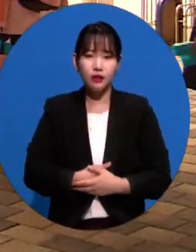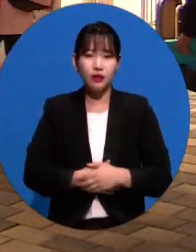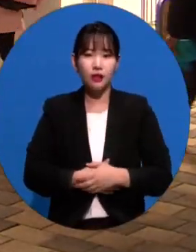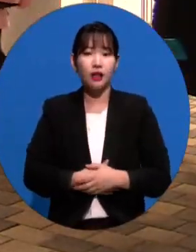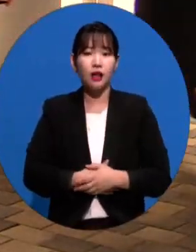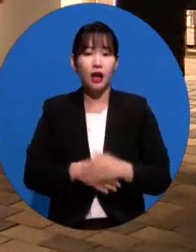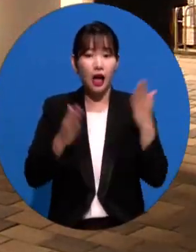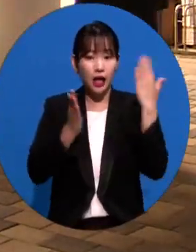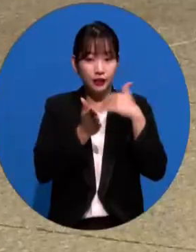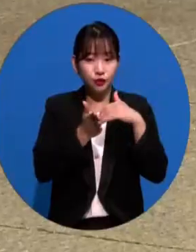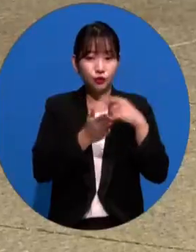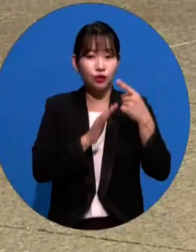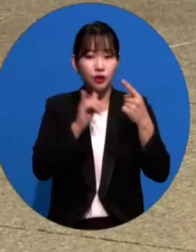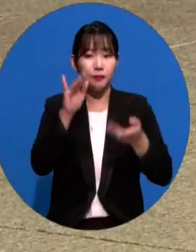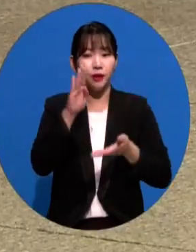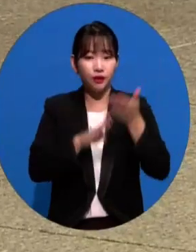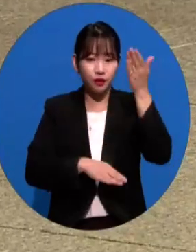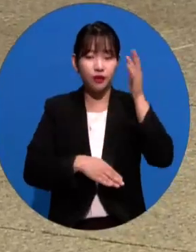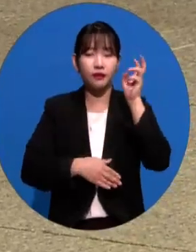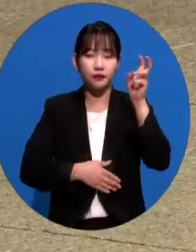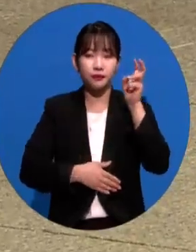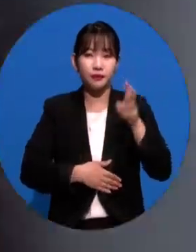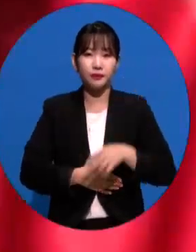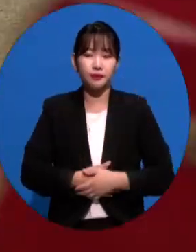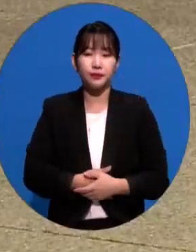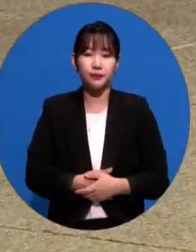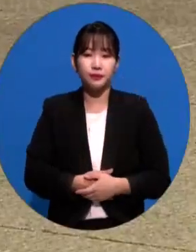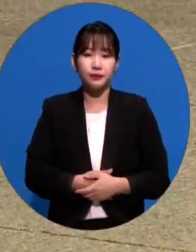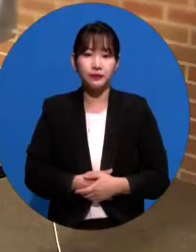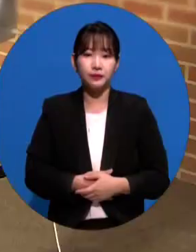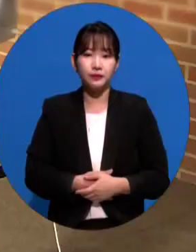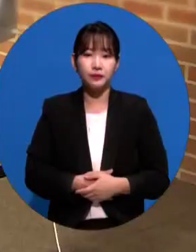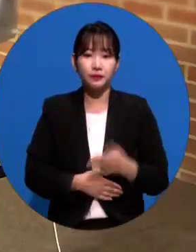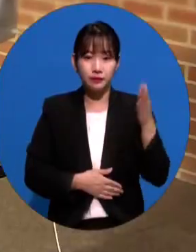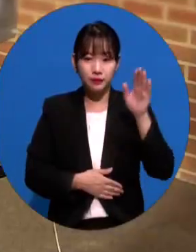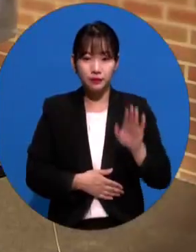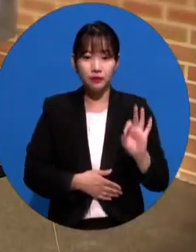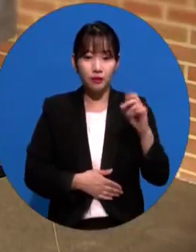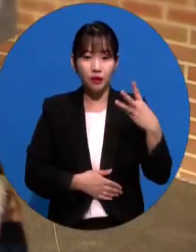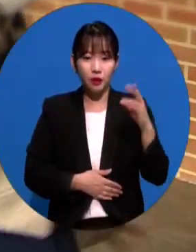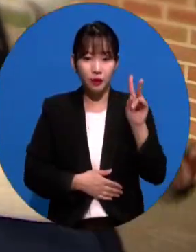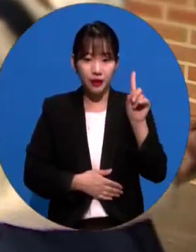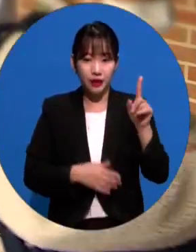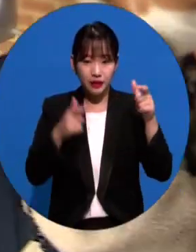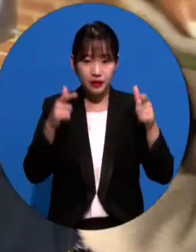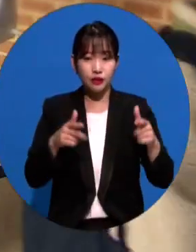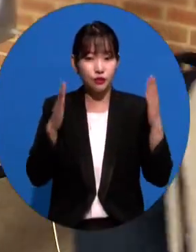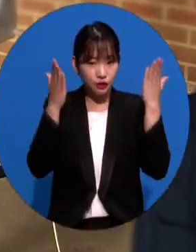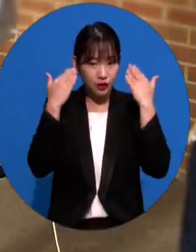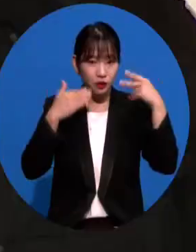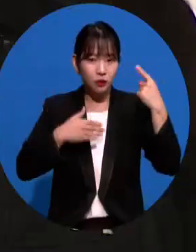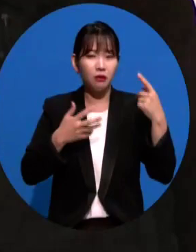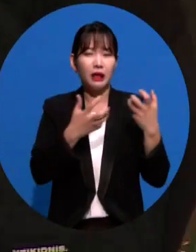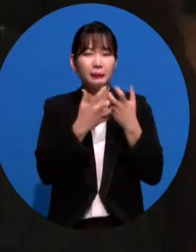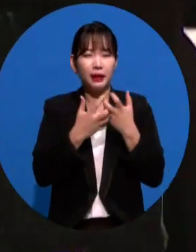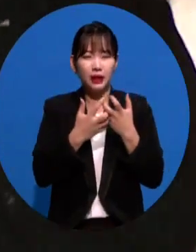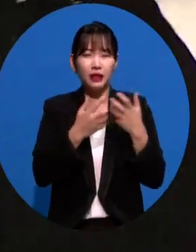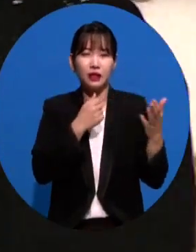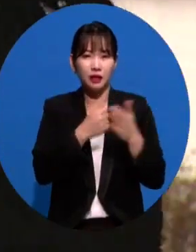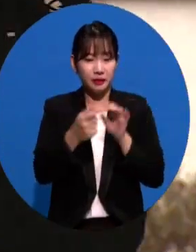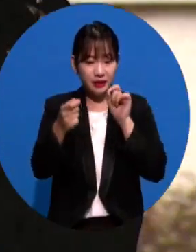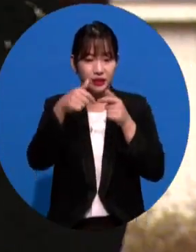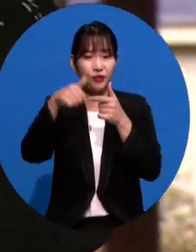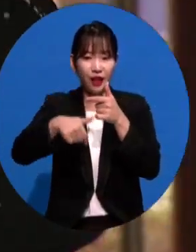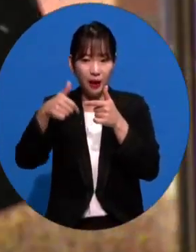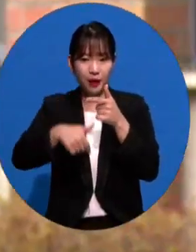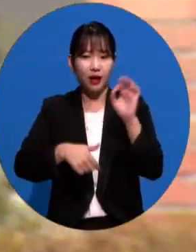입주하는 학생 수는 1,000명을 훌쩍 넘을 것으로 예상됩니다. 하지만 오룡 1지구 학교도 과밀 상태여서 인근 남학으로